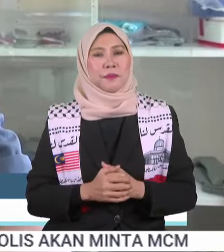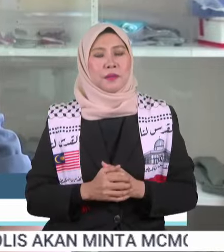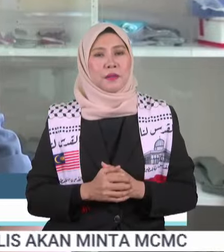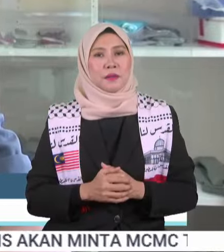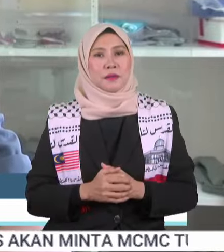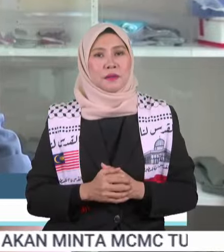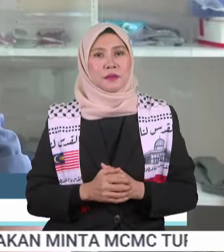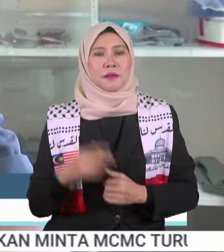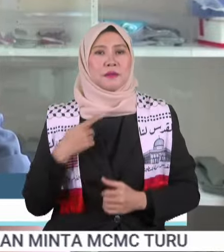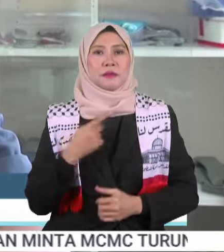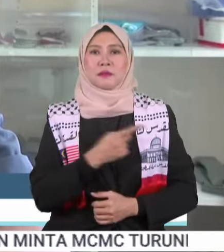Kita tak dapat sepenuhnya, ada setempat saja yang kita boleh buat sebab kawasan situ adalah kawasan gambut dalam